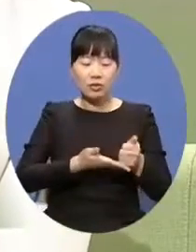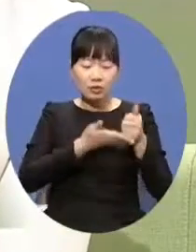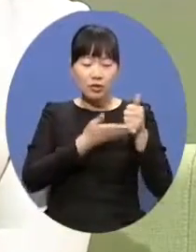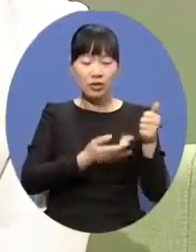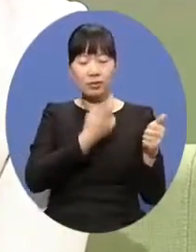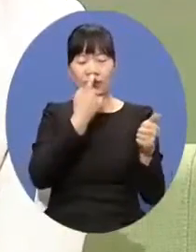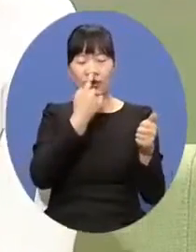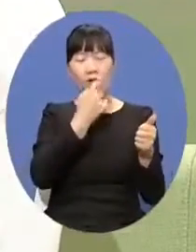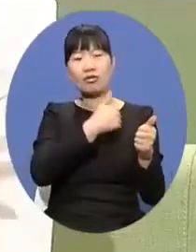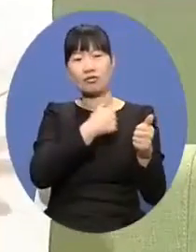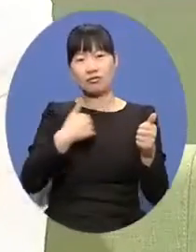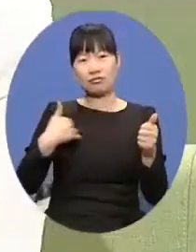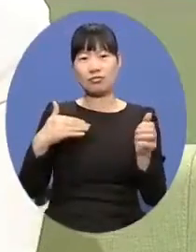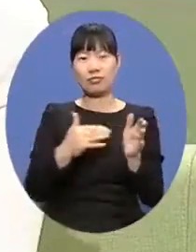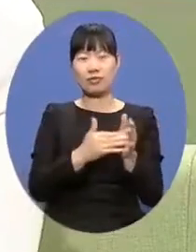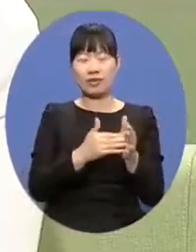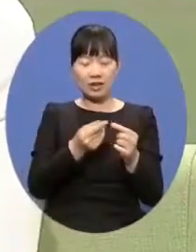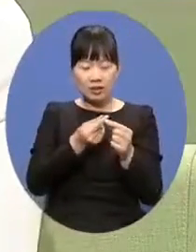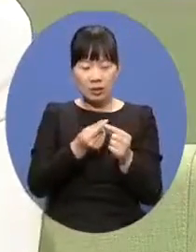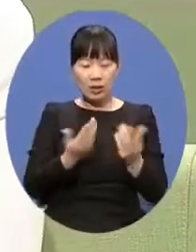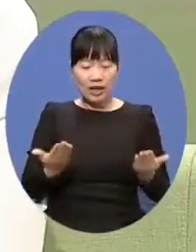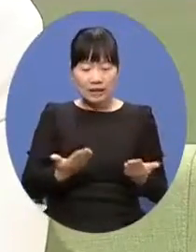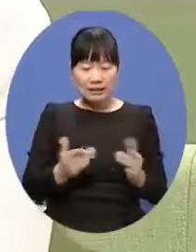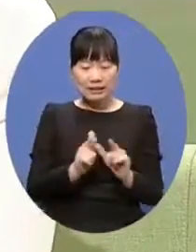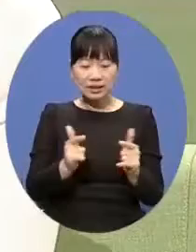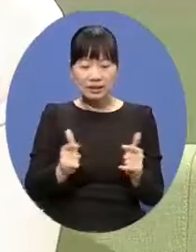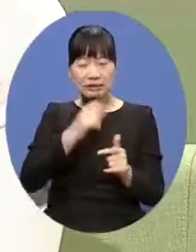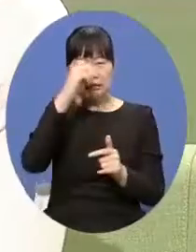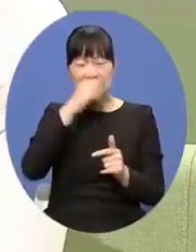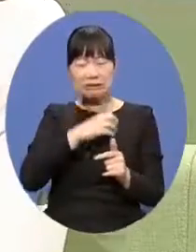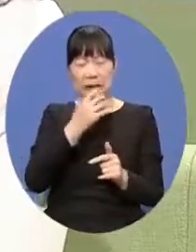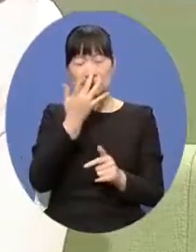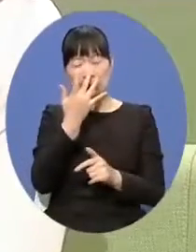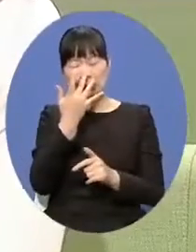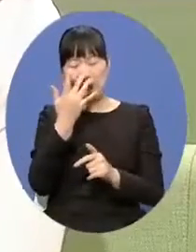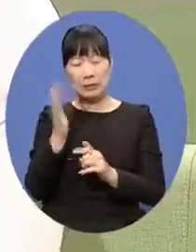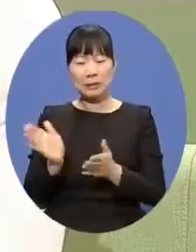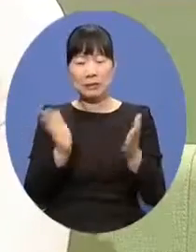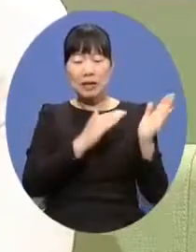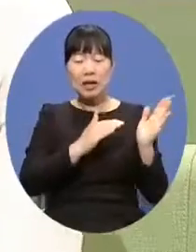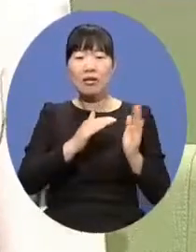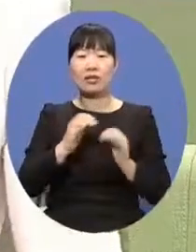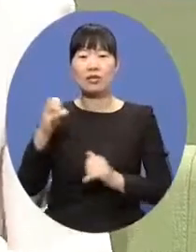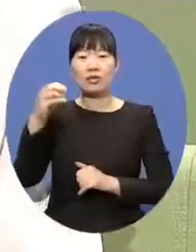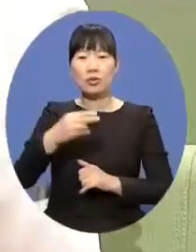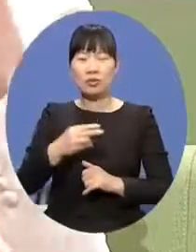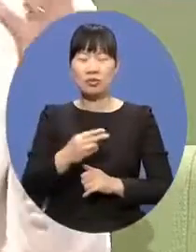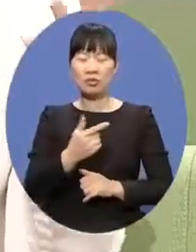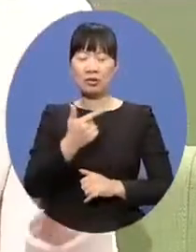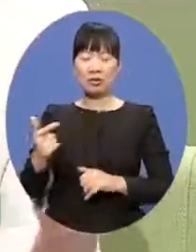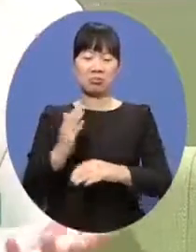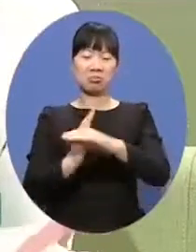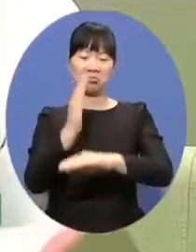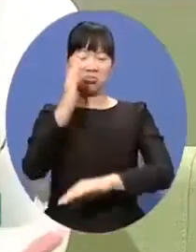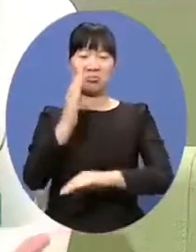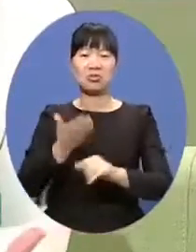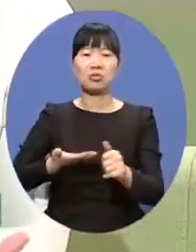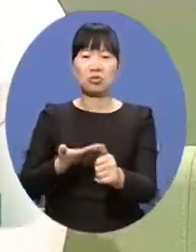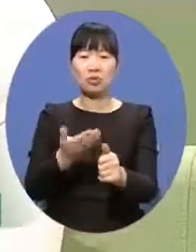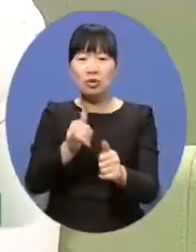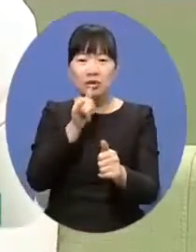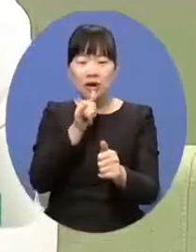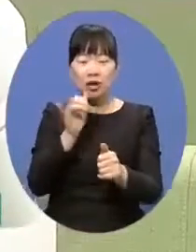배우게 됩니다. 그런데 이 소소한 일들을 그냥 무심히 지나간다든지, 네, 아니면은 대단하게 거창한 걸